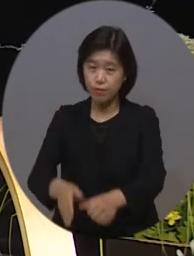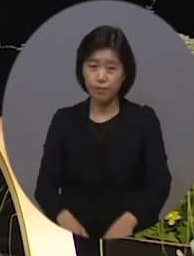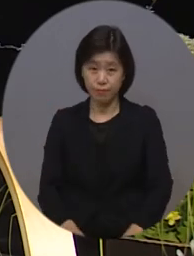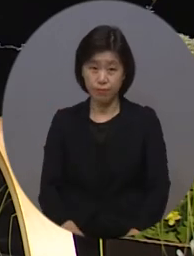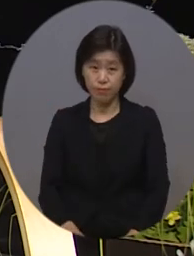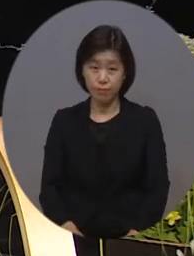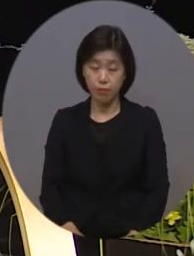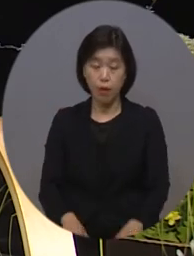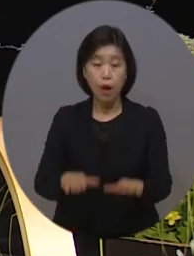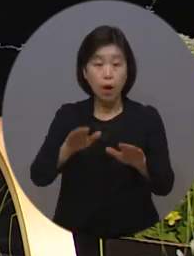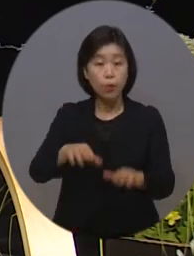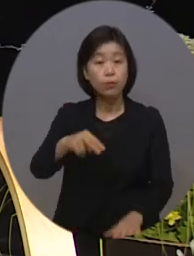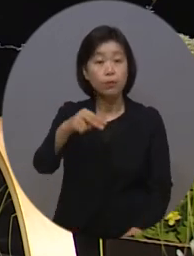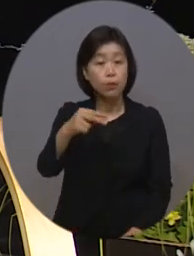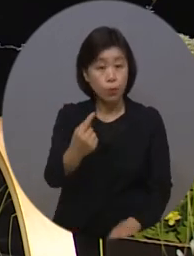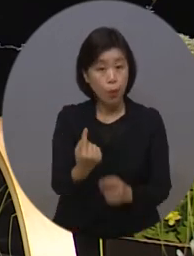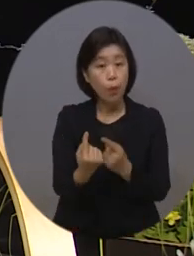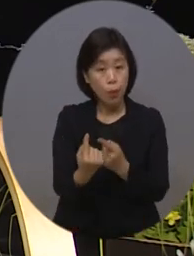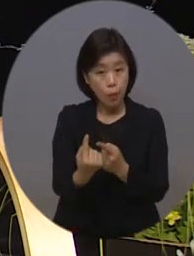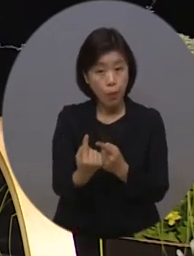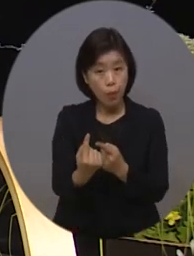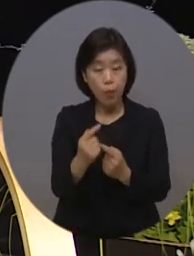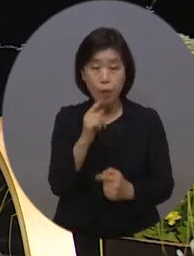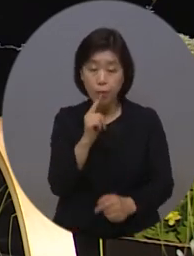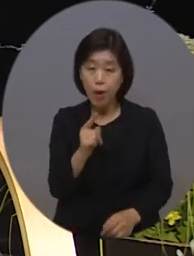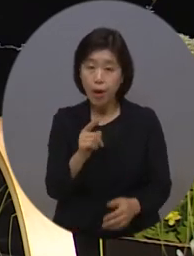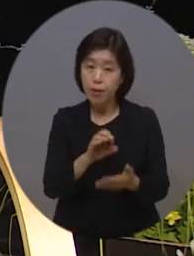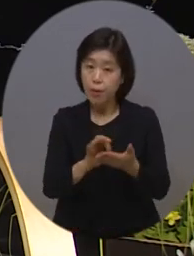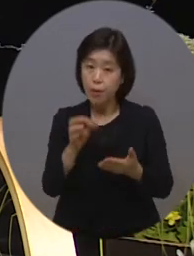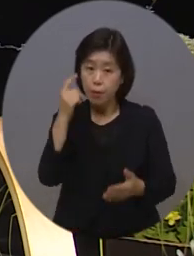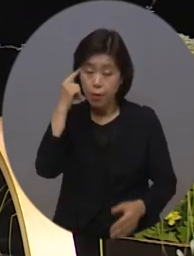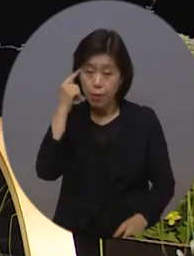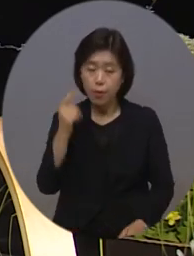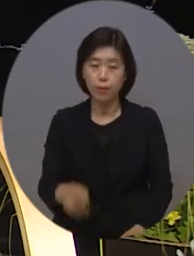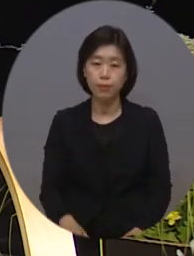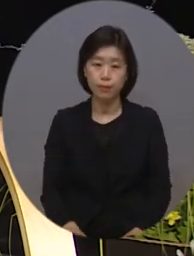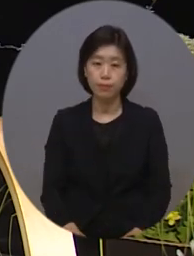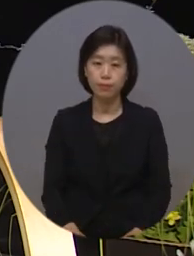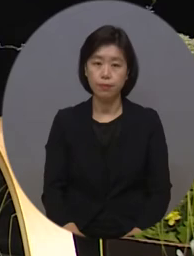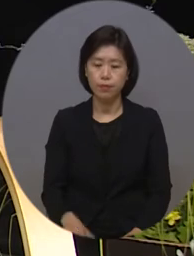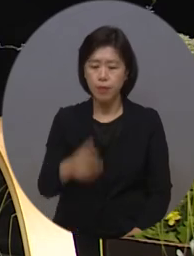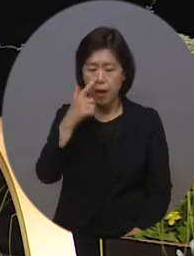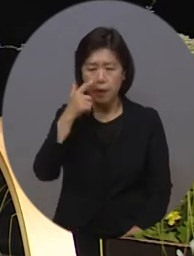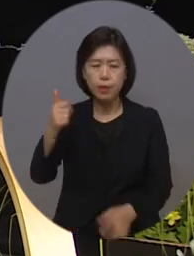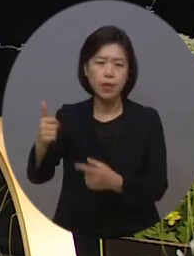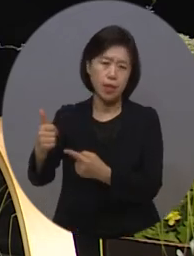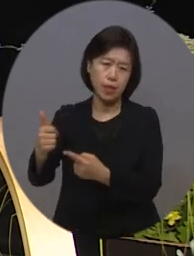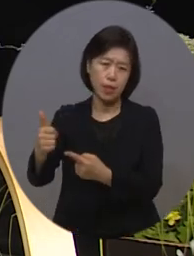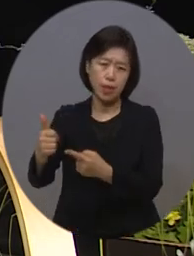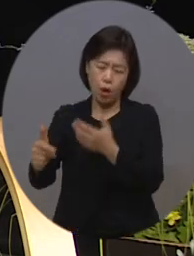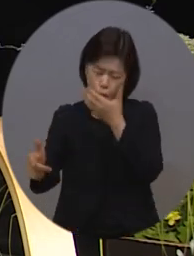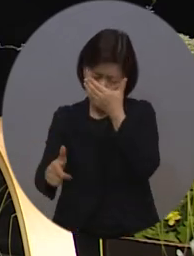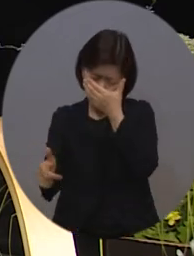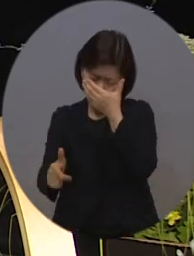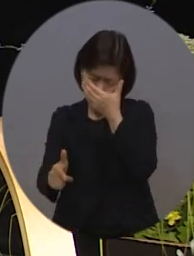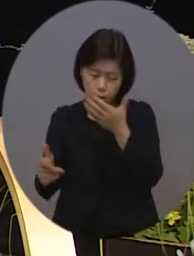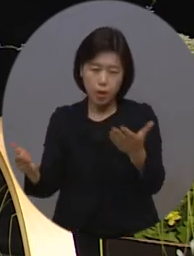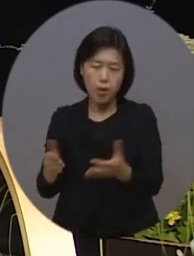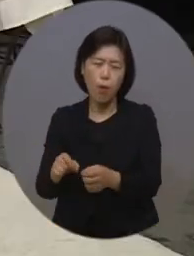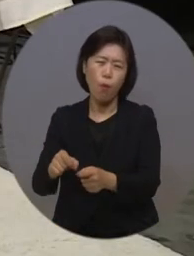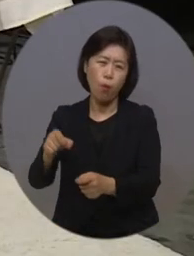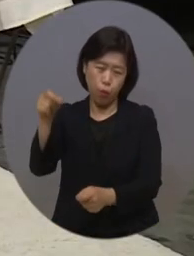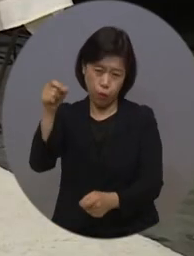오늘도라고 조사 도를 통해 진술하는 것을 보니 아버지는 용접공 일을 오래